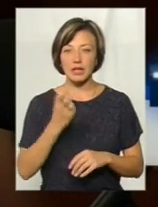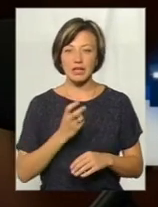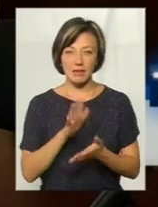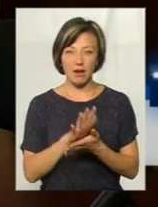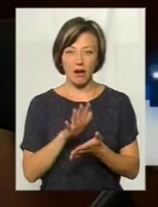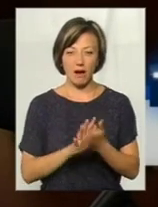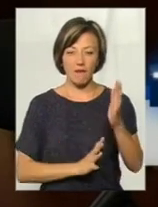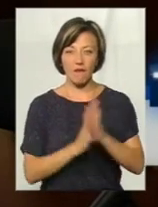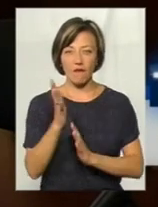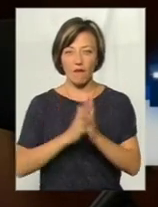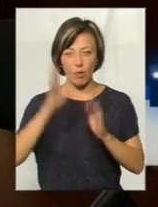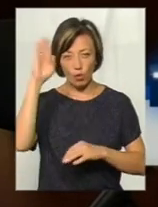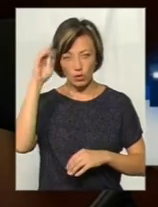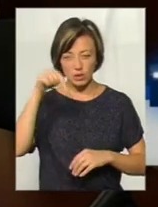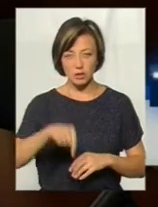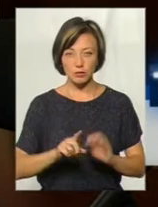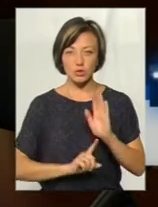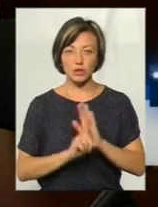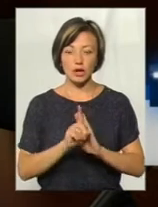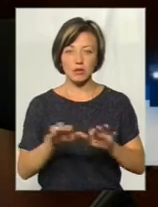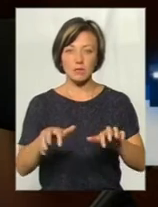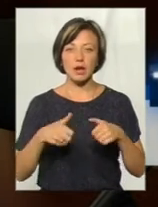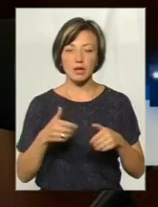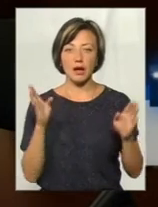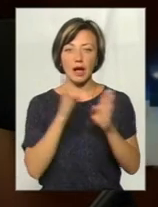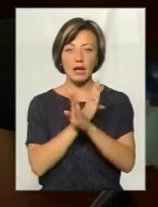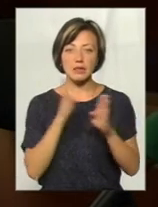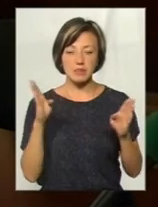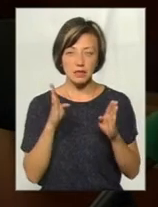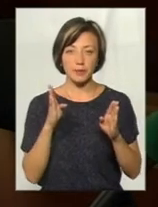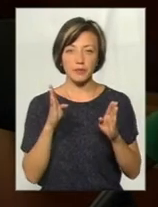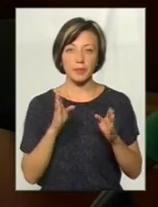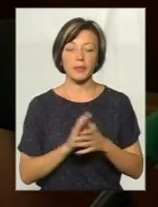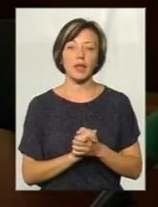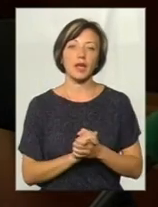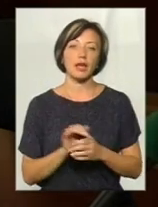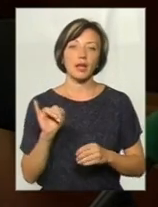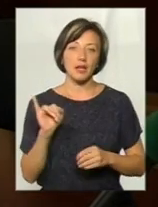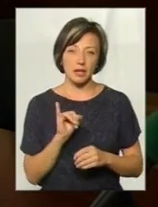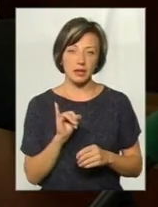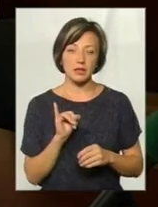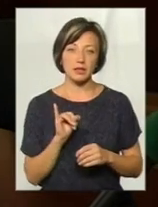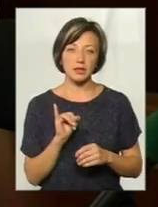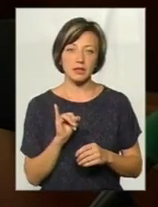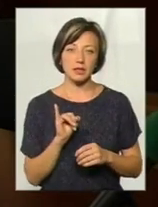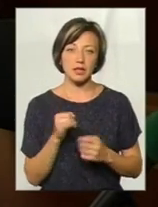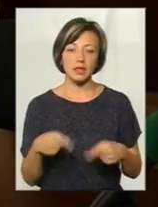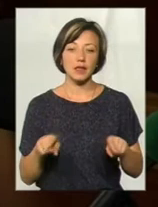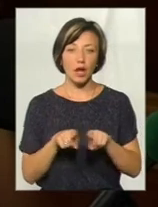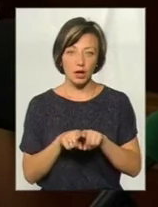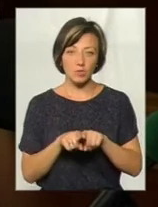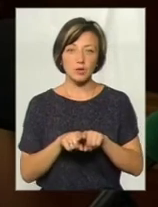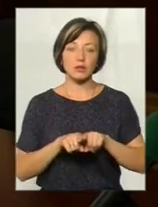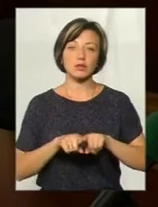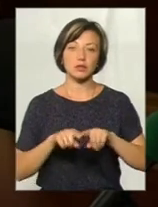водорослей в воді, починають вони забирати кислород, і таким чином